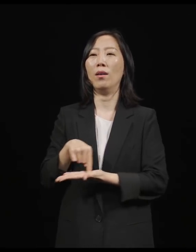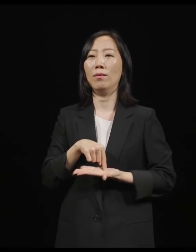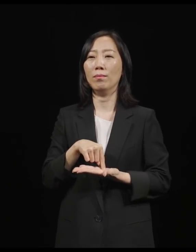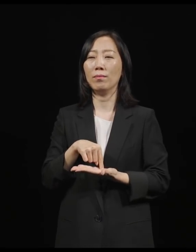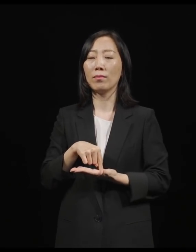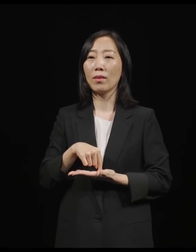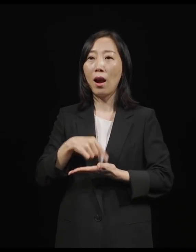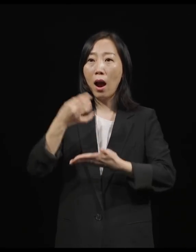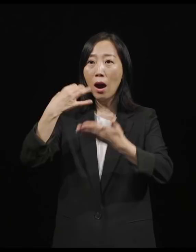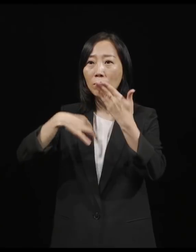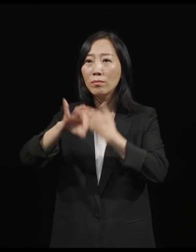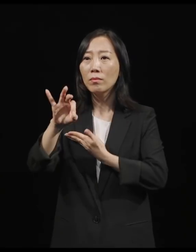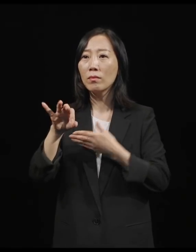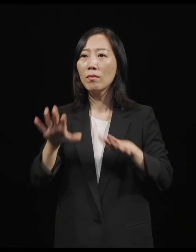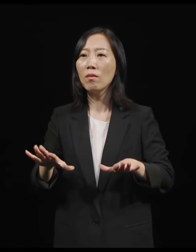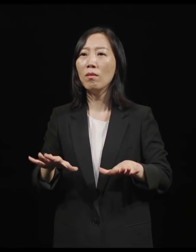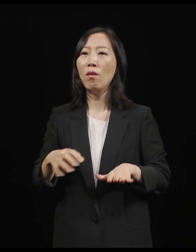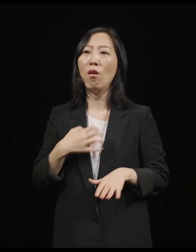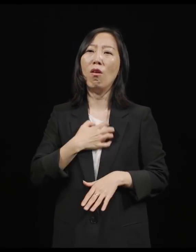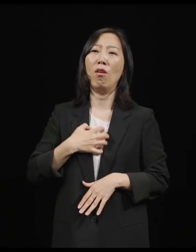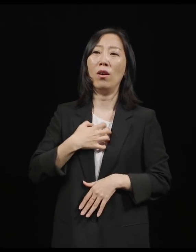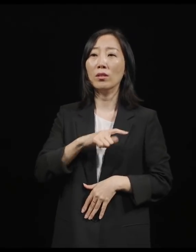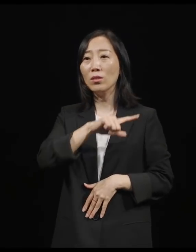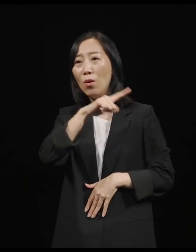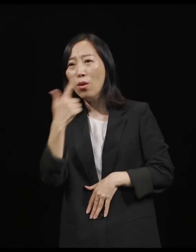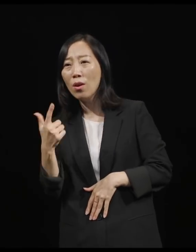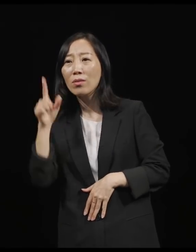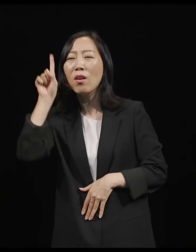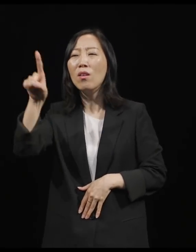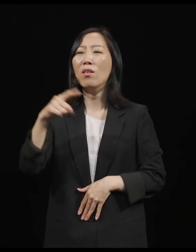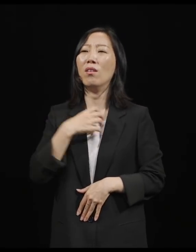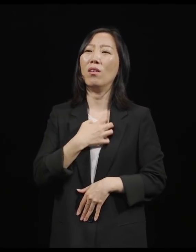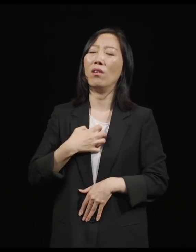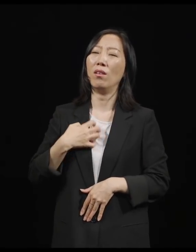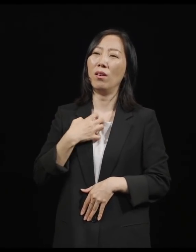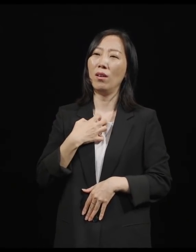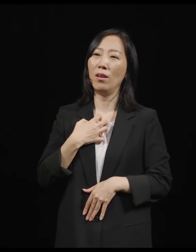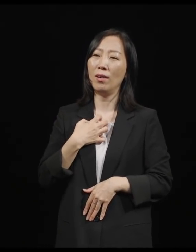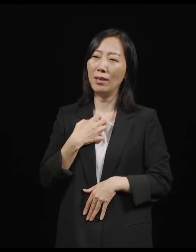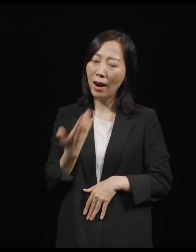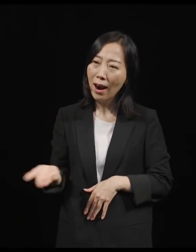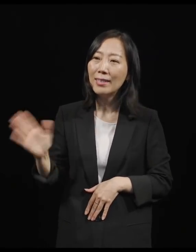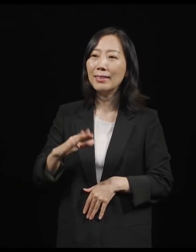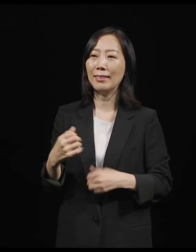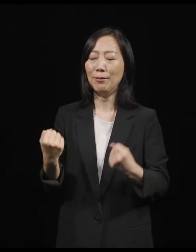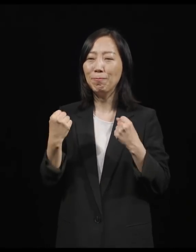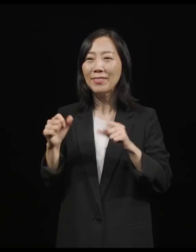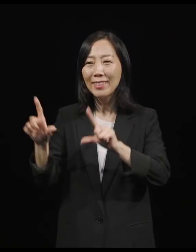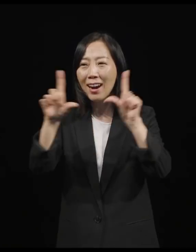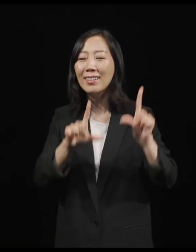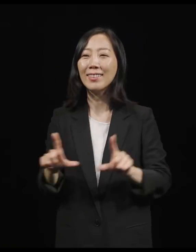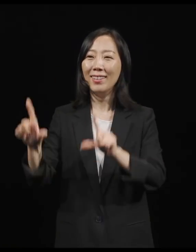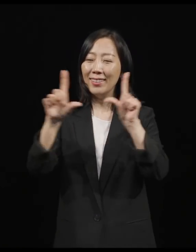내일이 걱정되지만 살아내세요. 살아내세요.